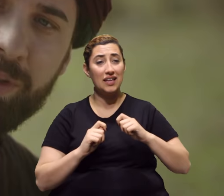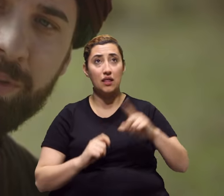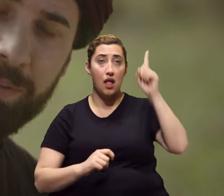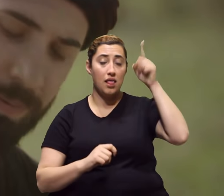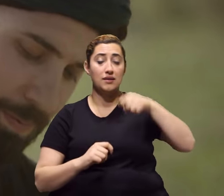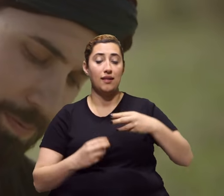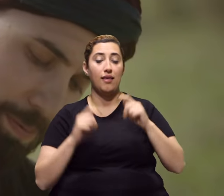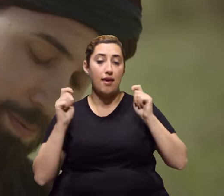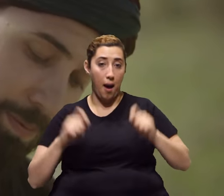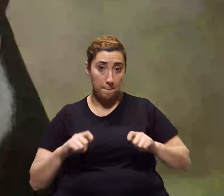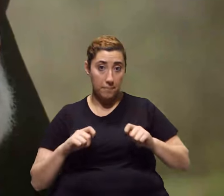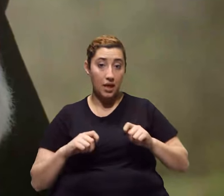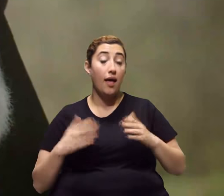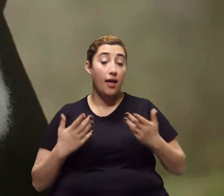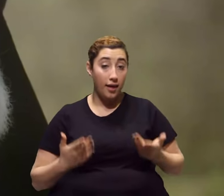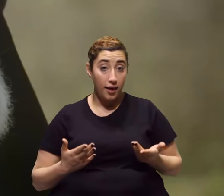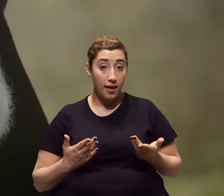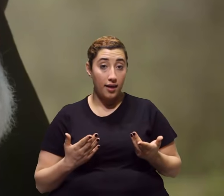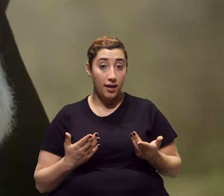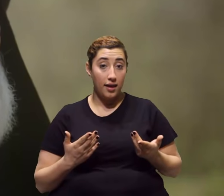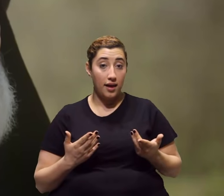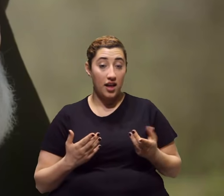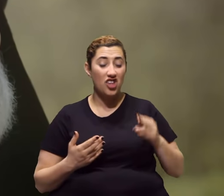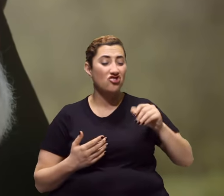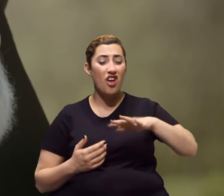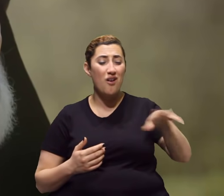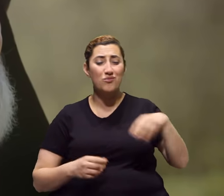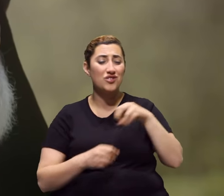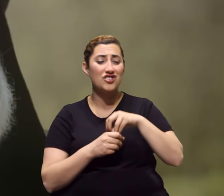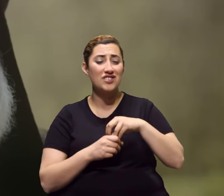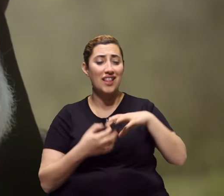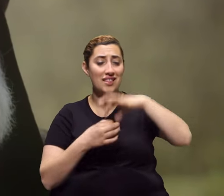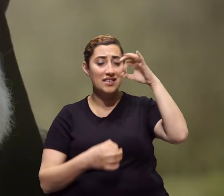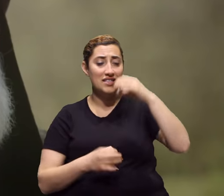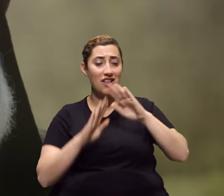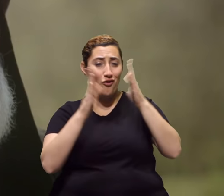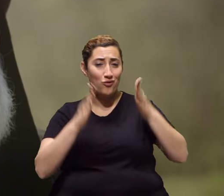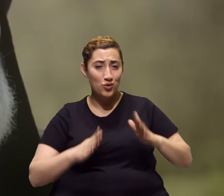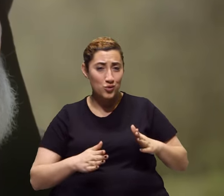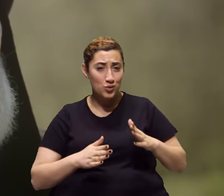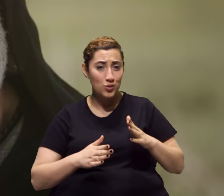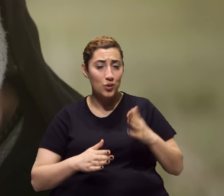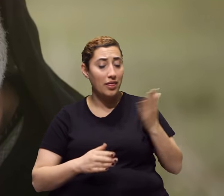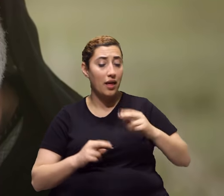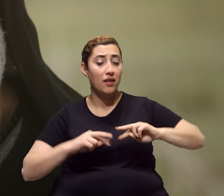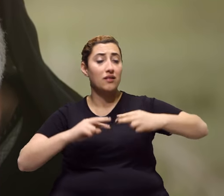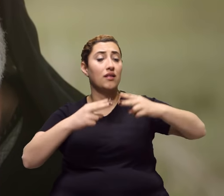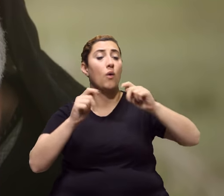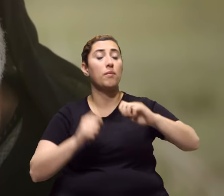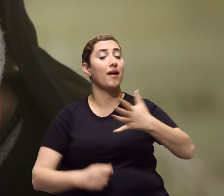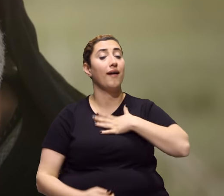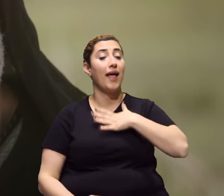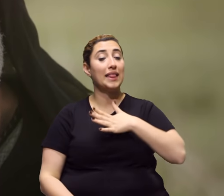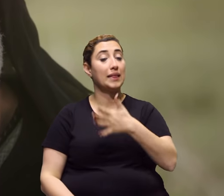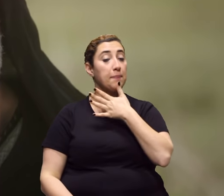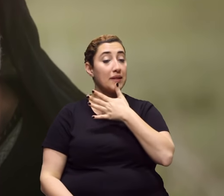yarattı, işte çamurdan insan suretine onca yolu